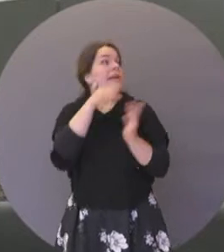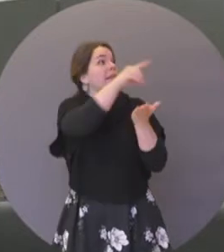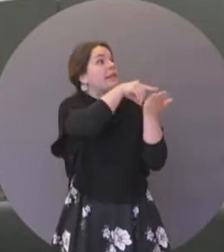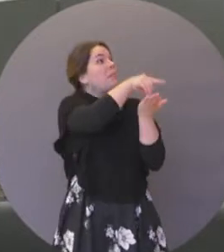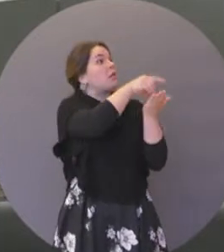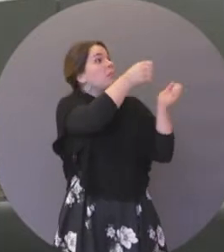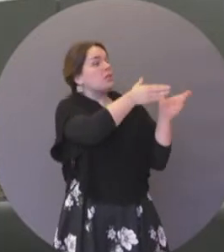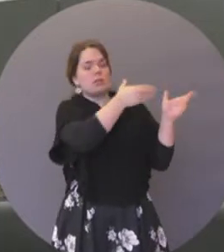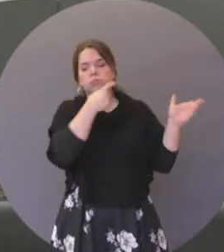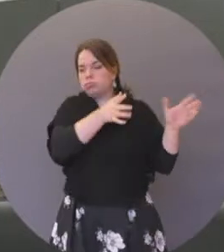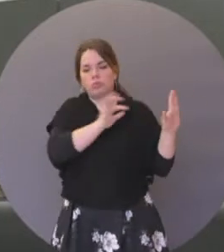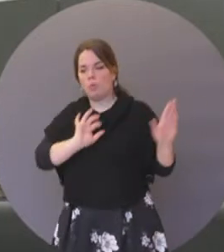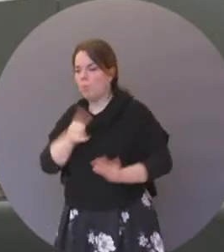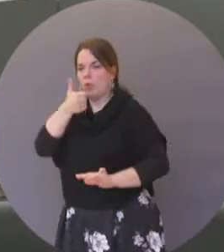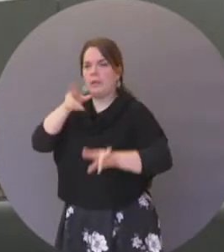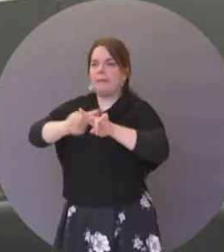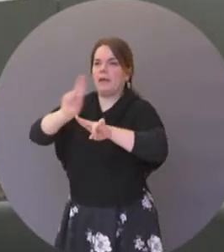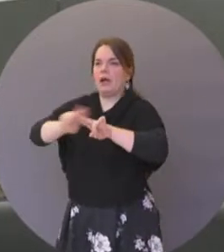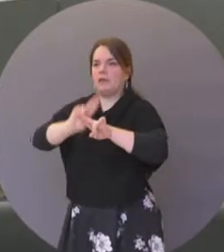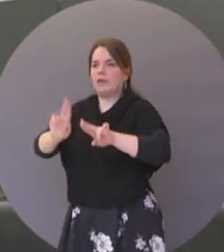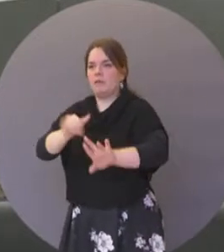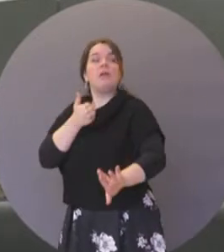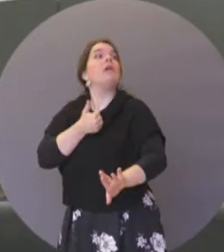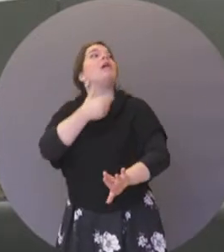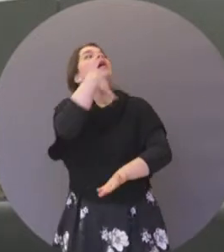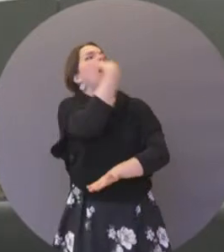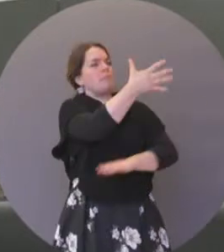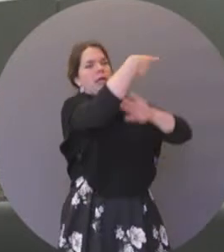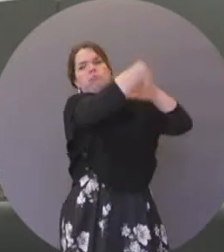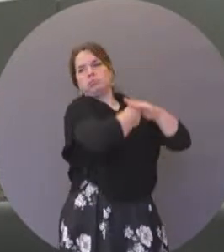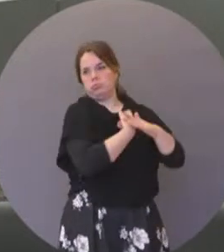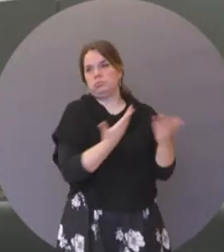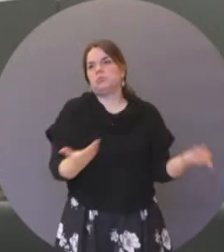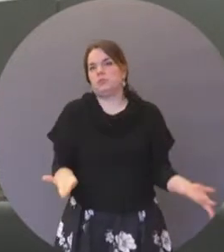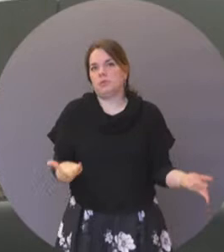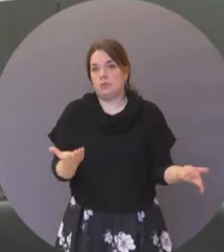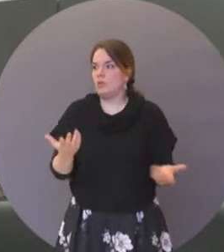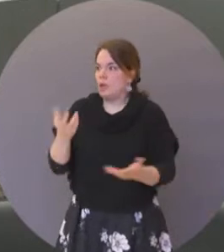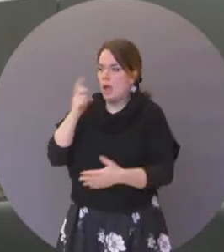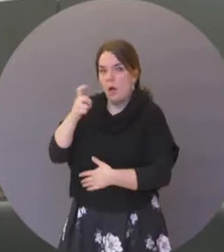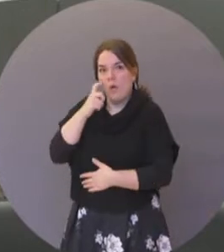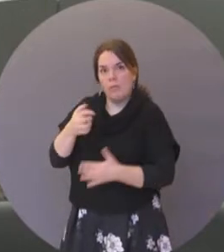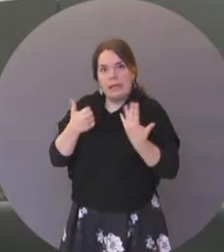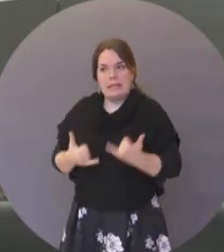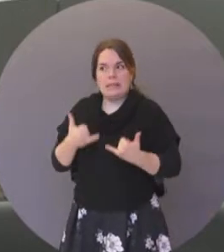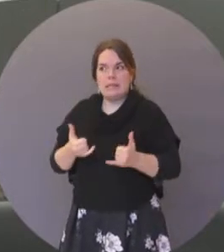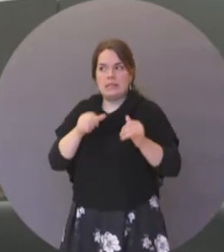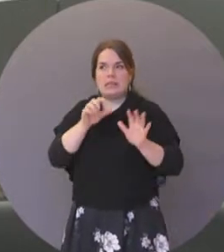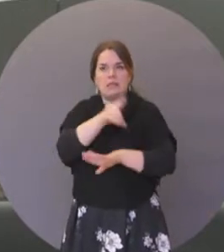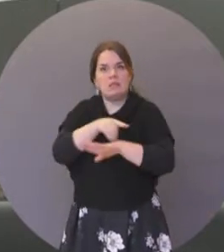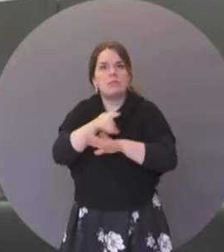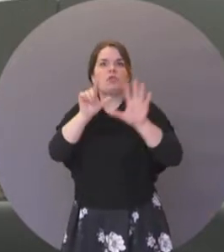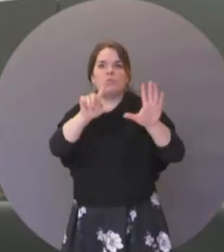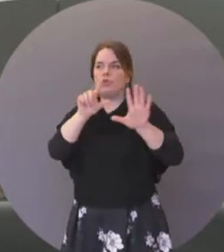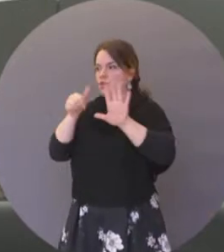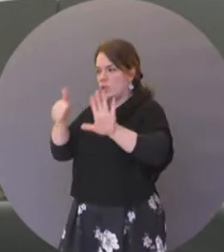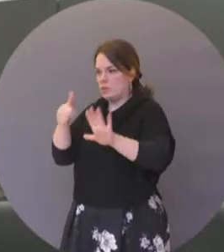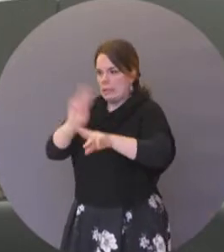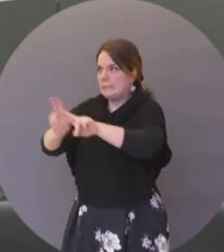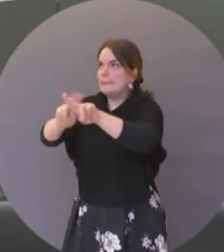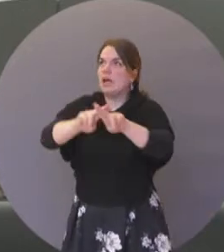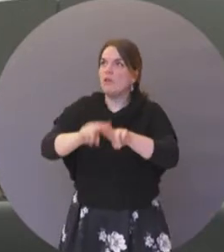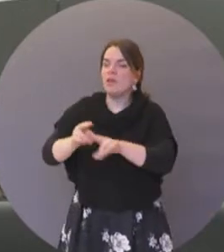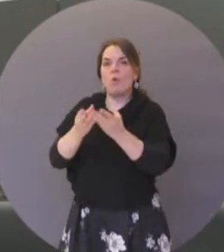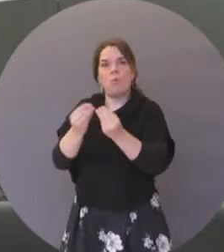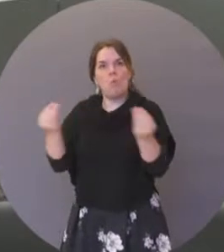travaux on peut constater que ce bailleur est le plus avancé en France et que afin de 2024 les